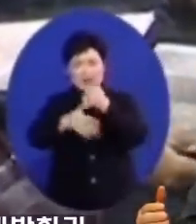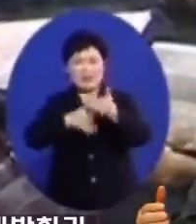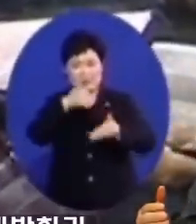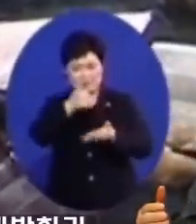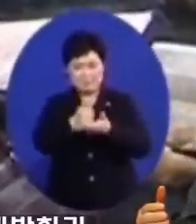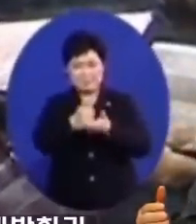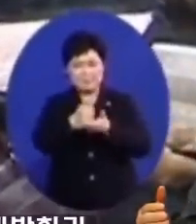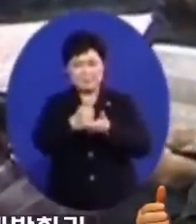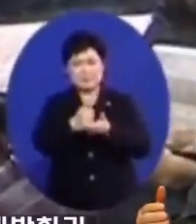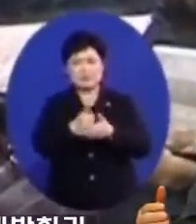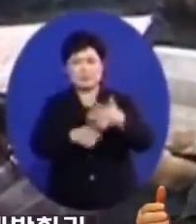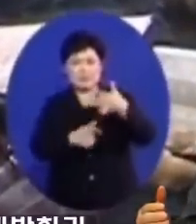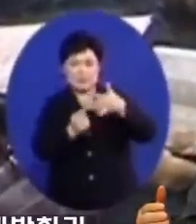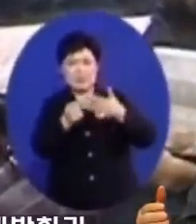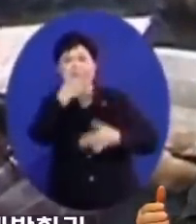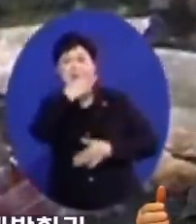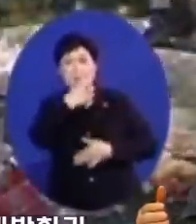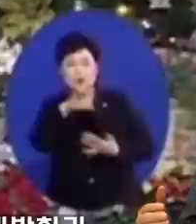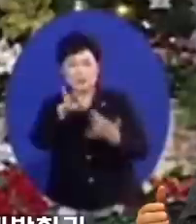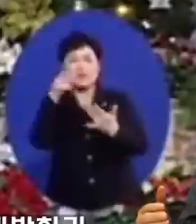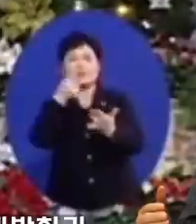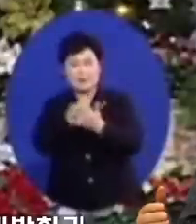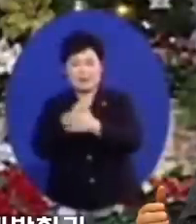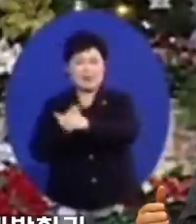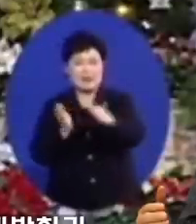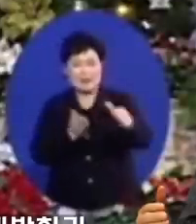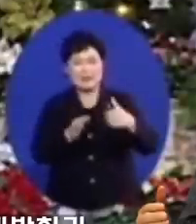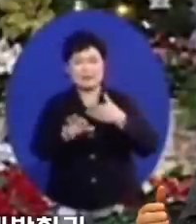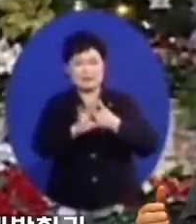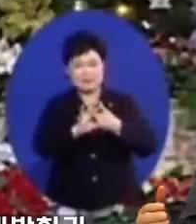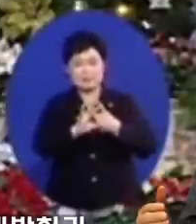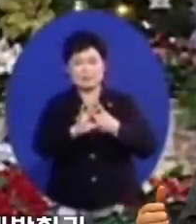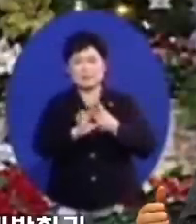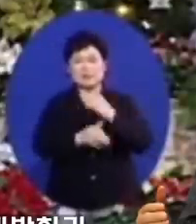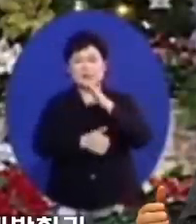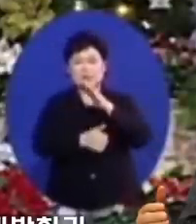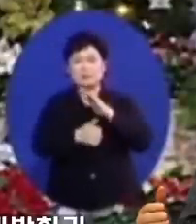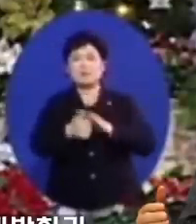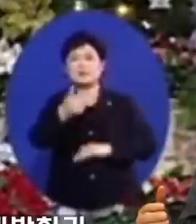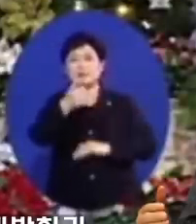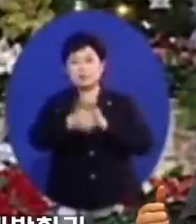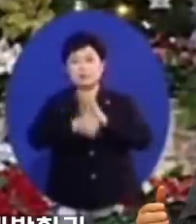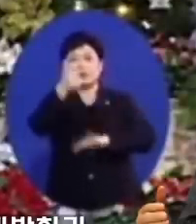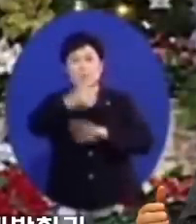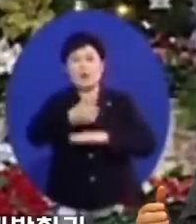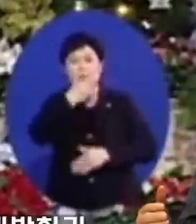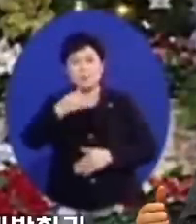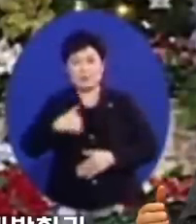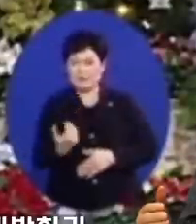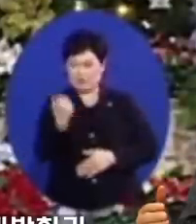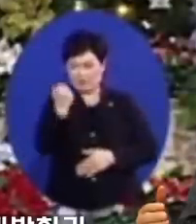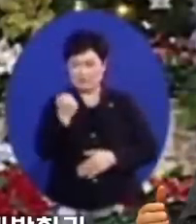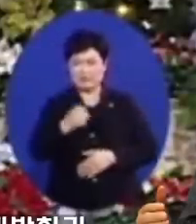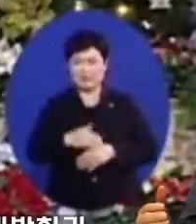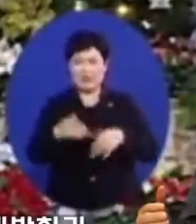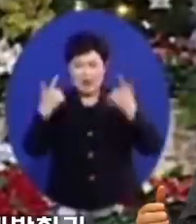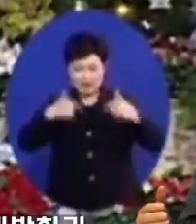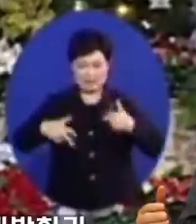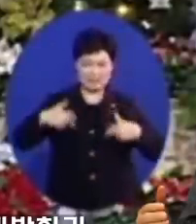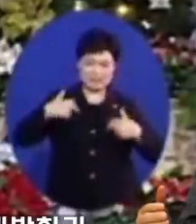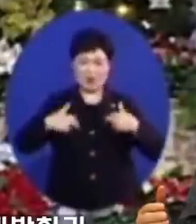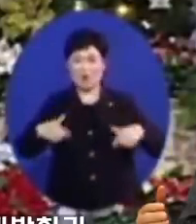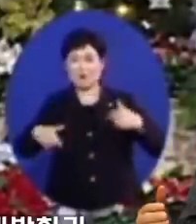말했습니다. 여덟째, 행복하기를 선택하라. 그럴 때 인생의 성공과 행복이 우리의 것이 된다. 항상 즐거워하고